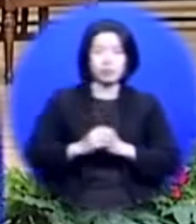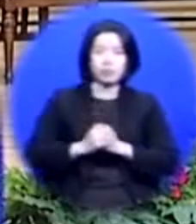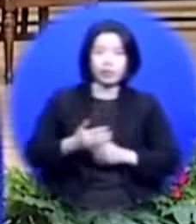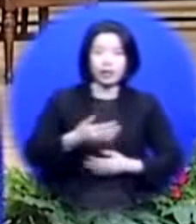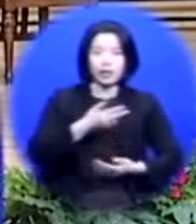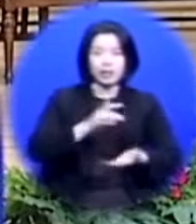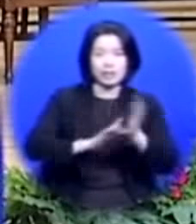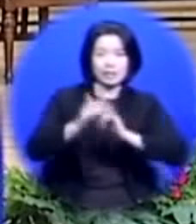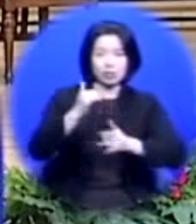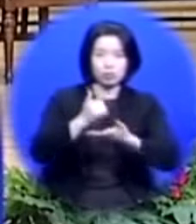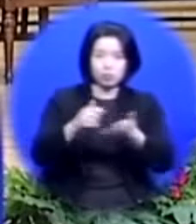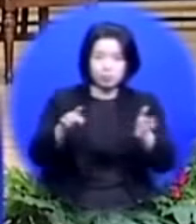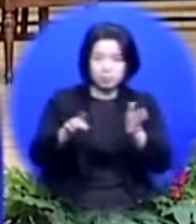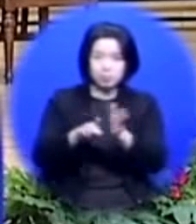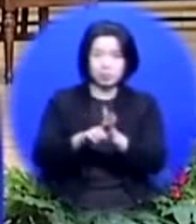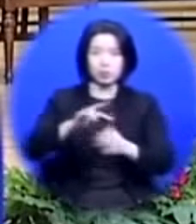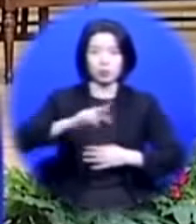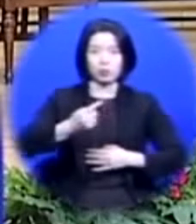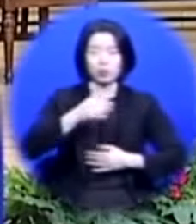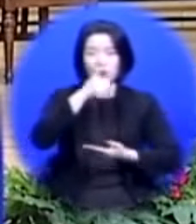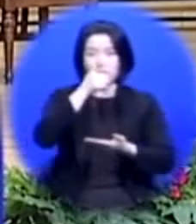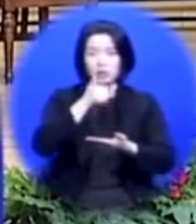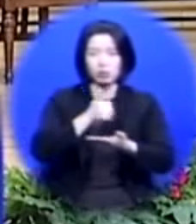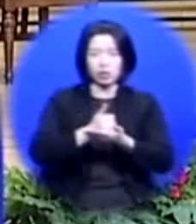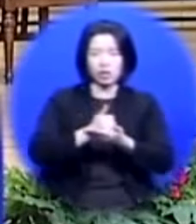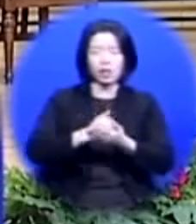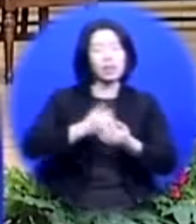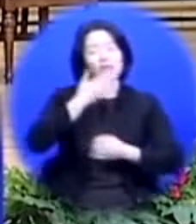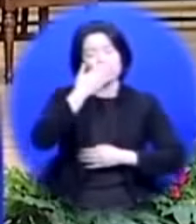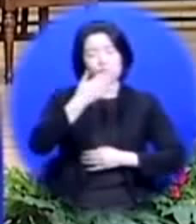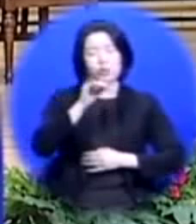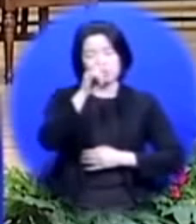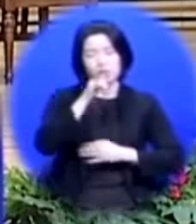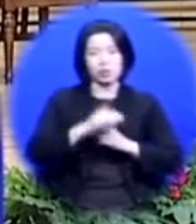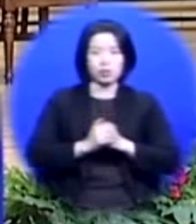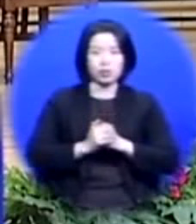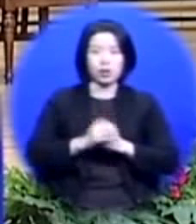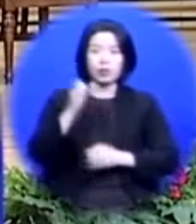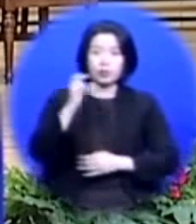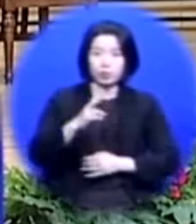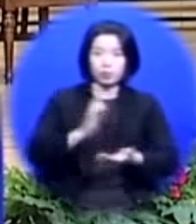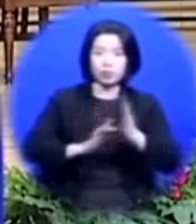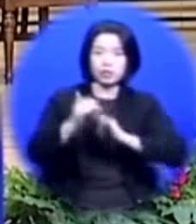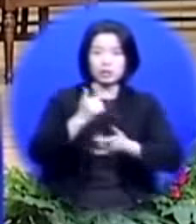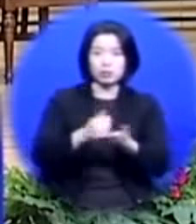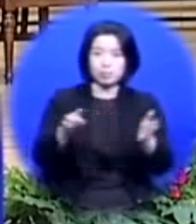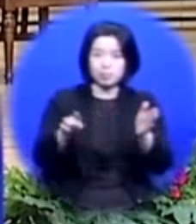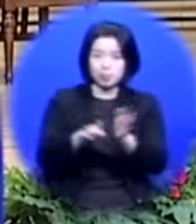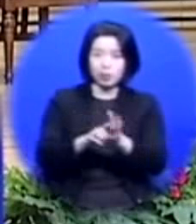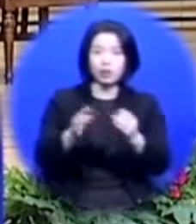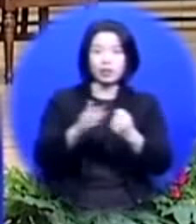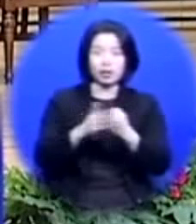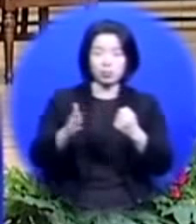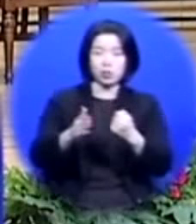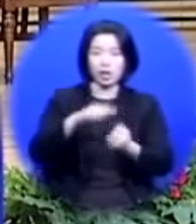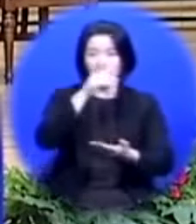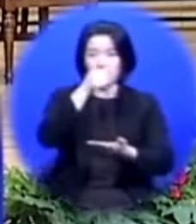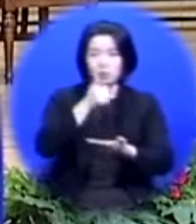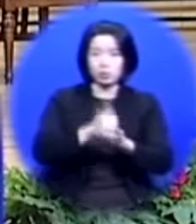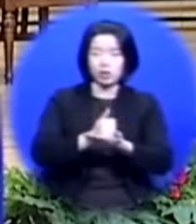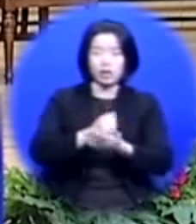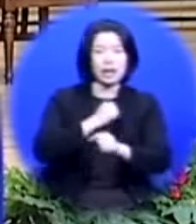믿어도 죄를 지울 수밖에 없던 거야 또는 예수님을 믿었으니 이제 죄를 안 짓게